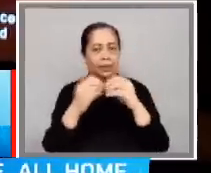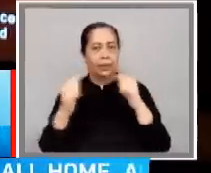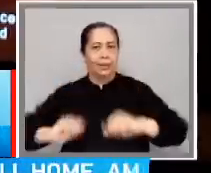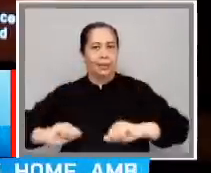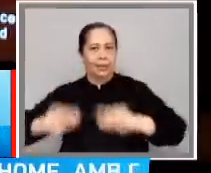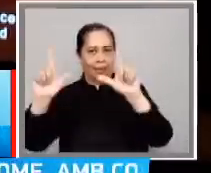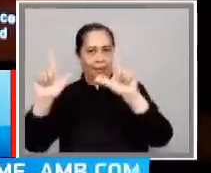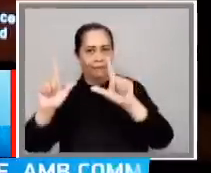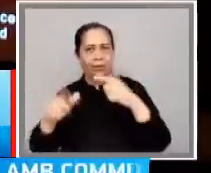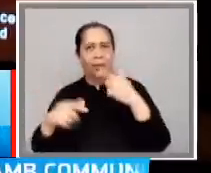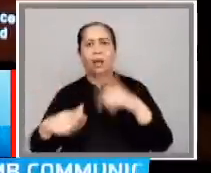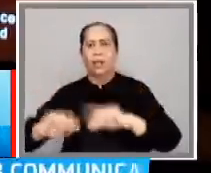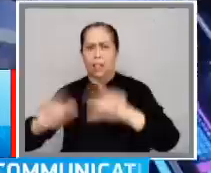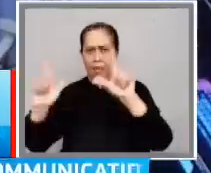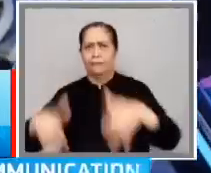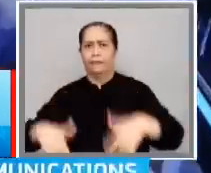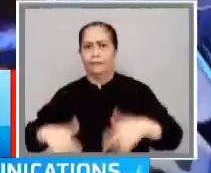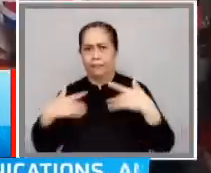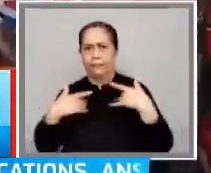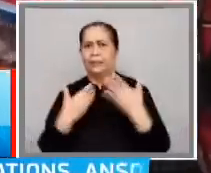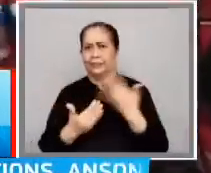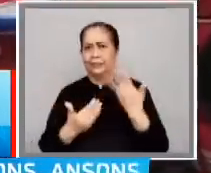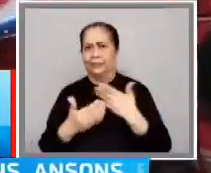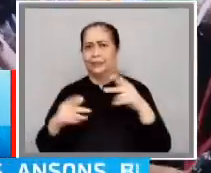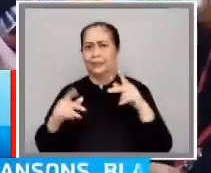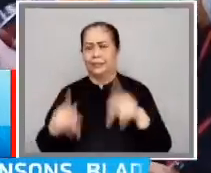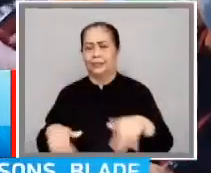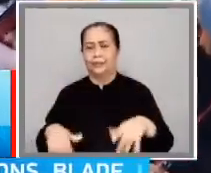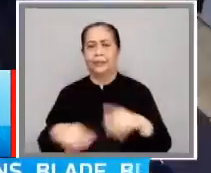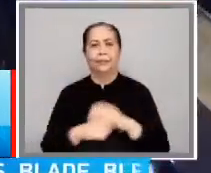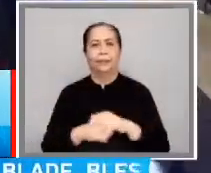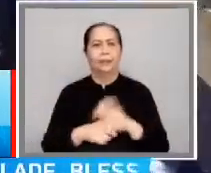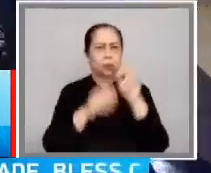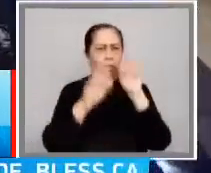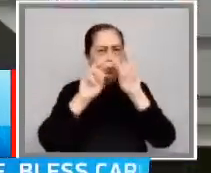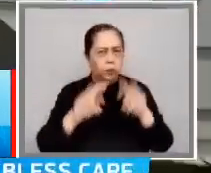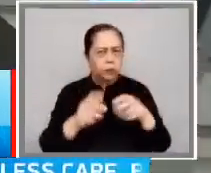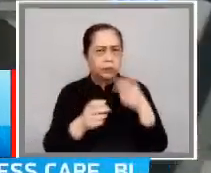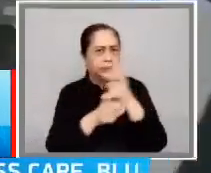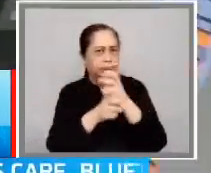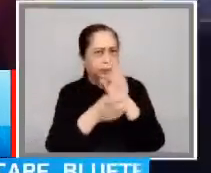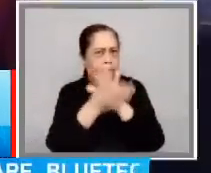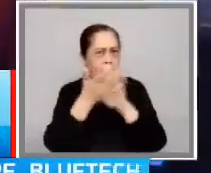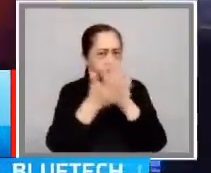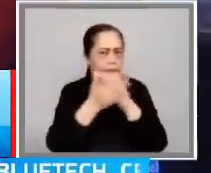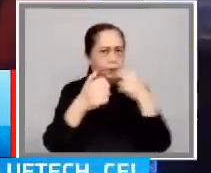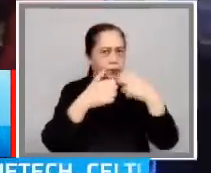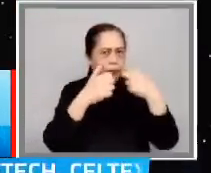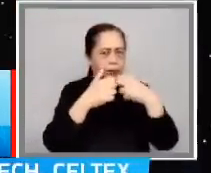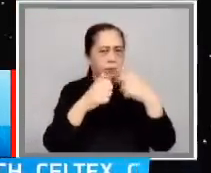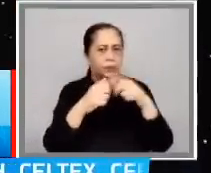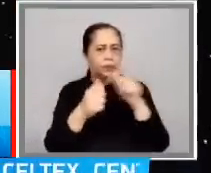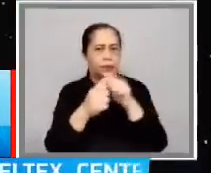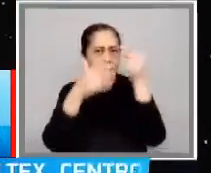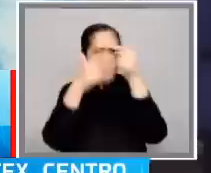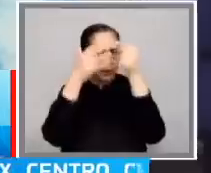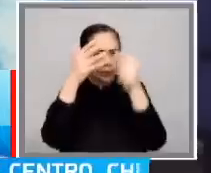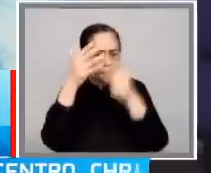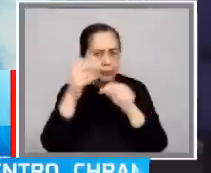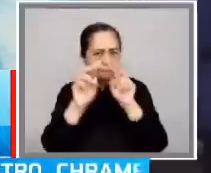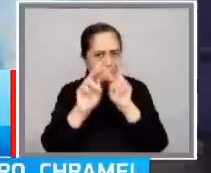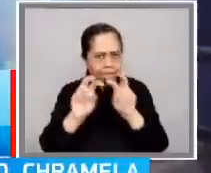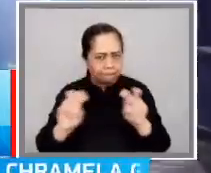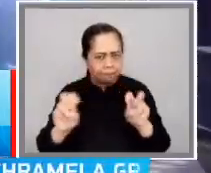the live, I have control over the live. Mabusisi ang pag-alaga ng produksyon pagdating sa detalye.